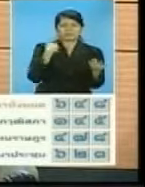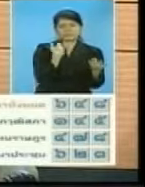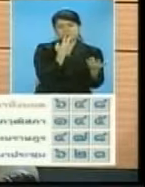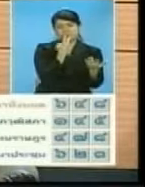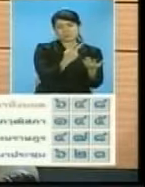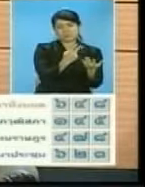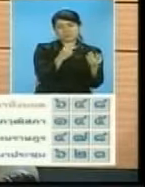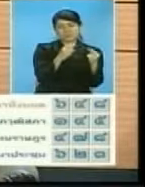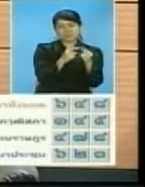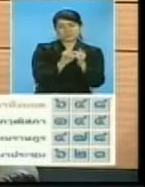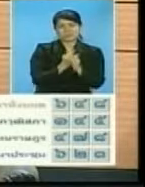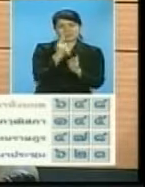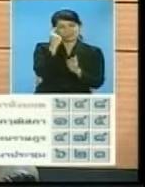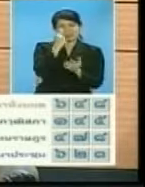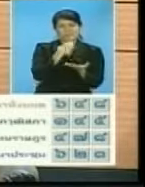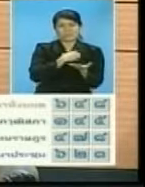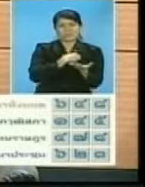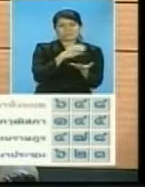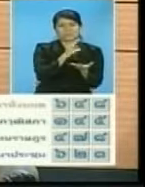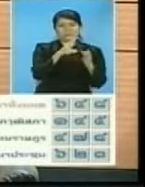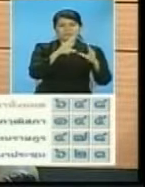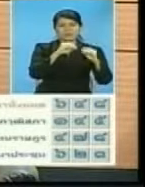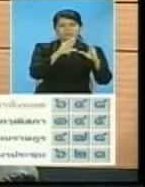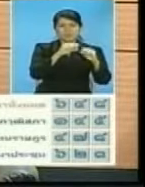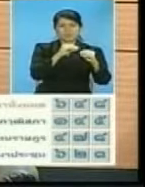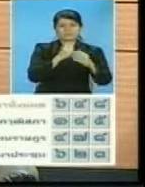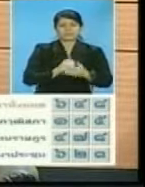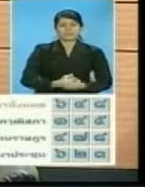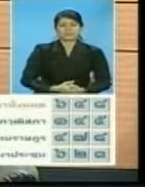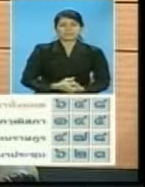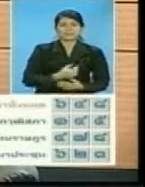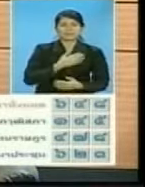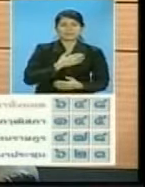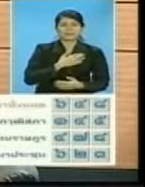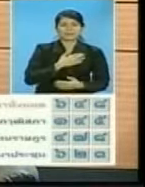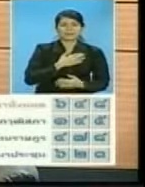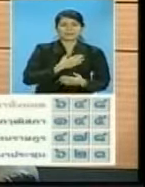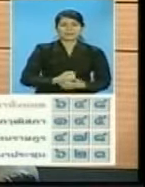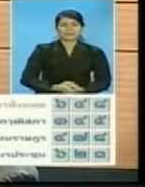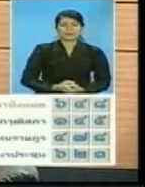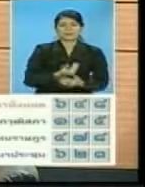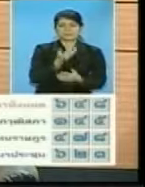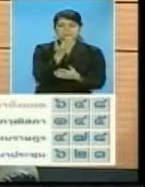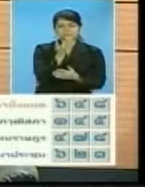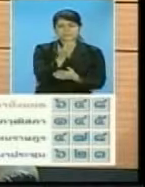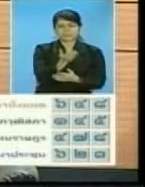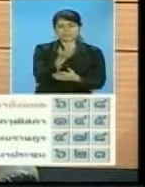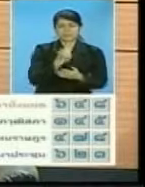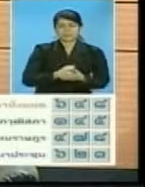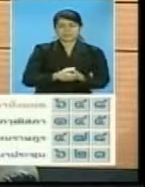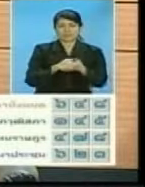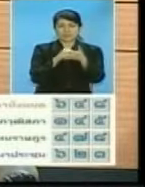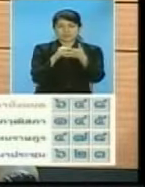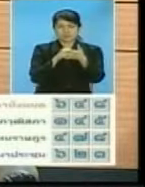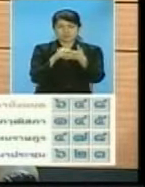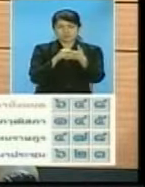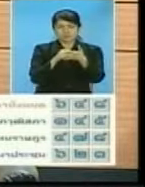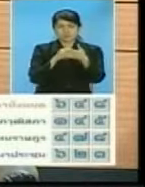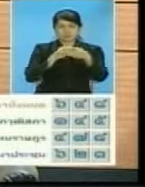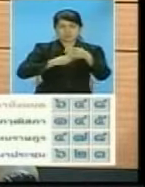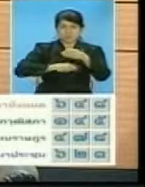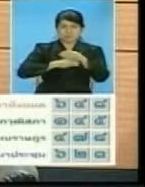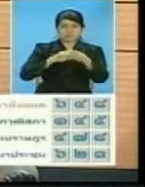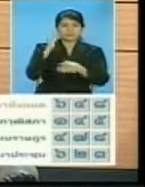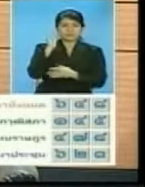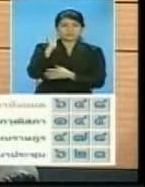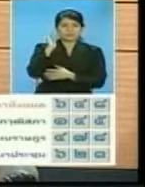ประชุมฉะนั้นครับท่านประธานครับครับกับผมได้ขอแปรยติและสงวน